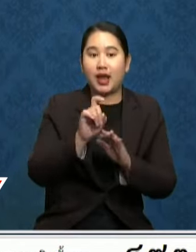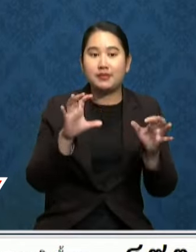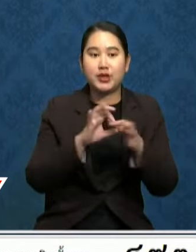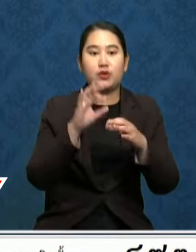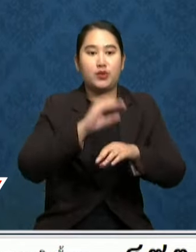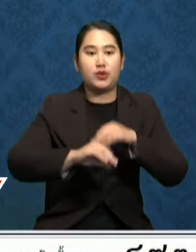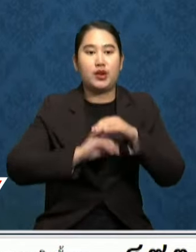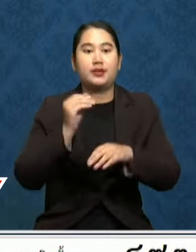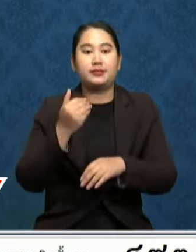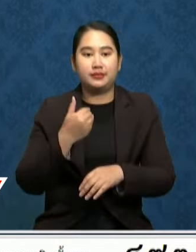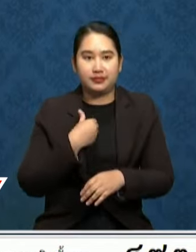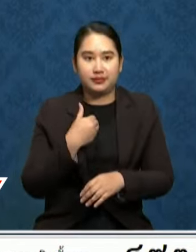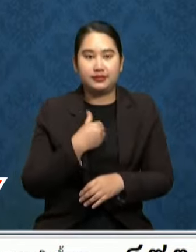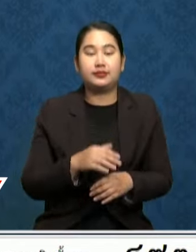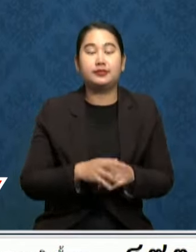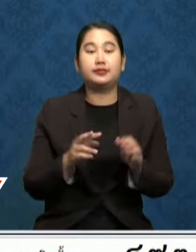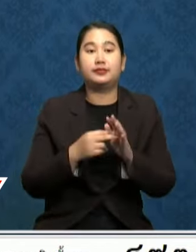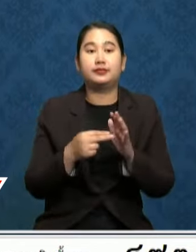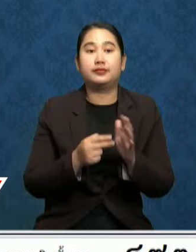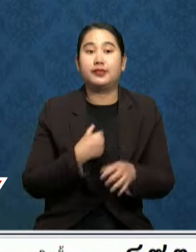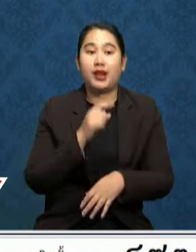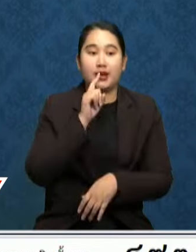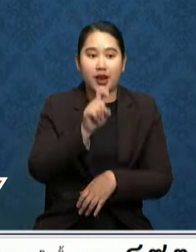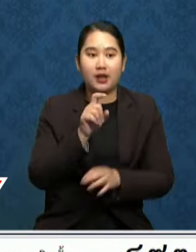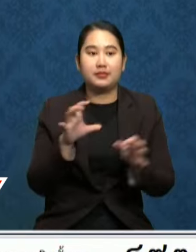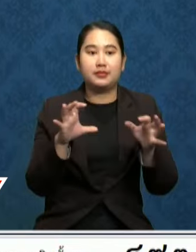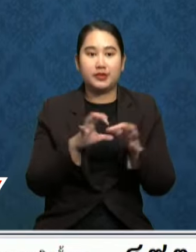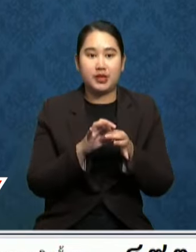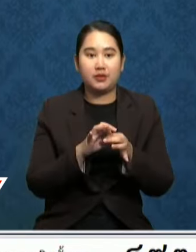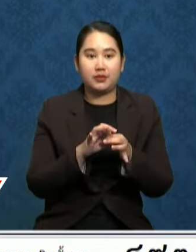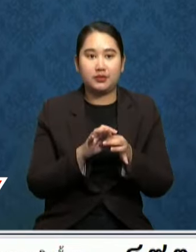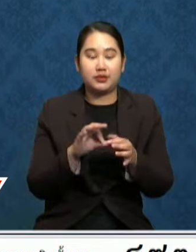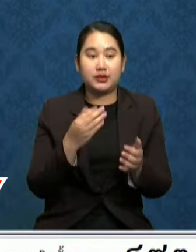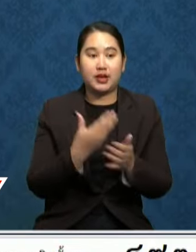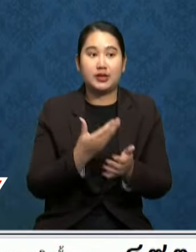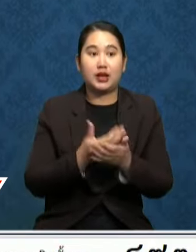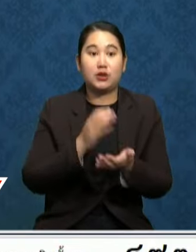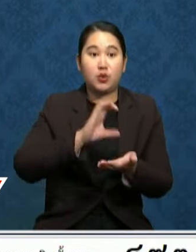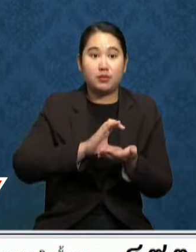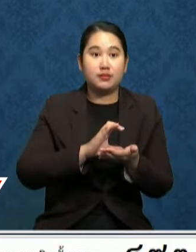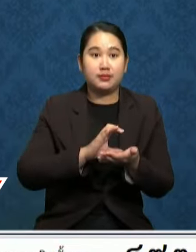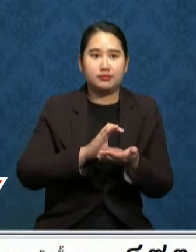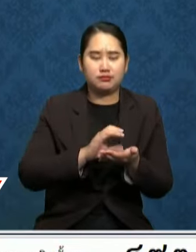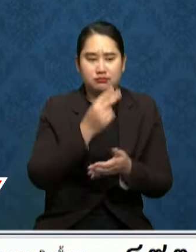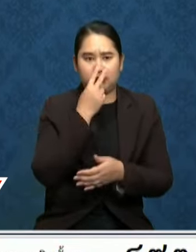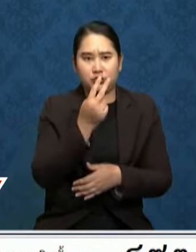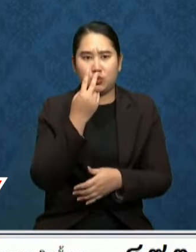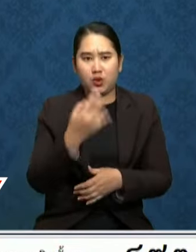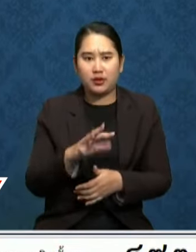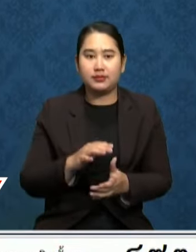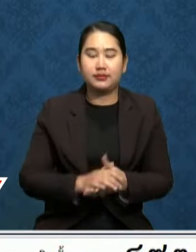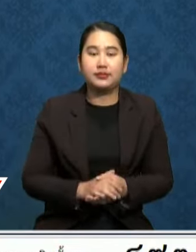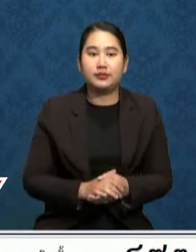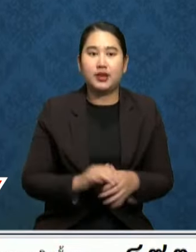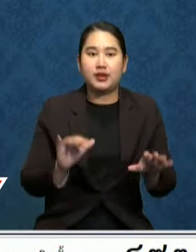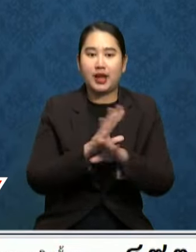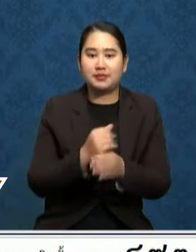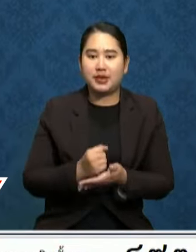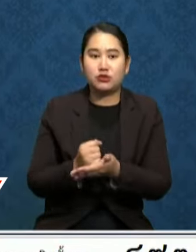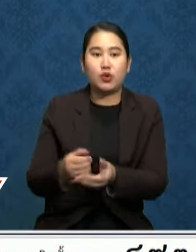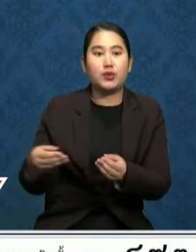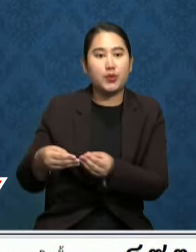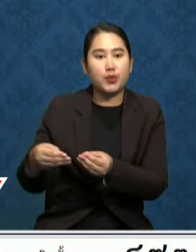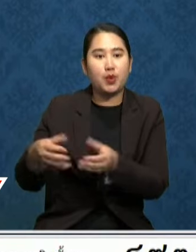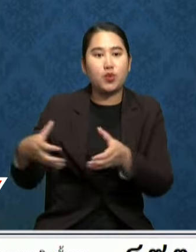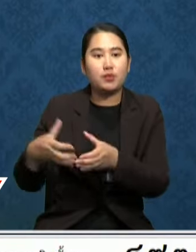โงการนี้นะครั ที่มคำถามแวเรของการที่การกระจายตัวของงบประมาณที่อาจจะดูแล้วเหมือนกจะเป็นการเอื้อประโยชให้กั